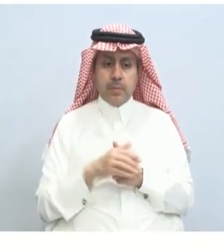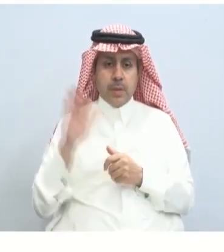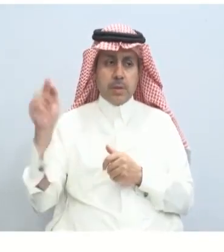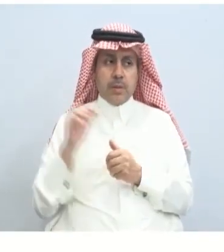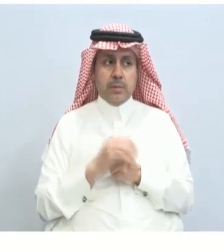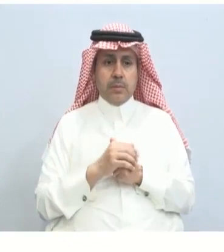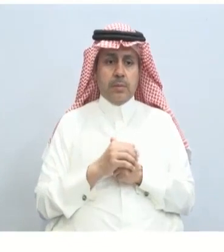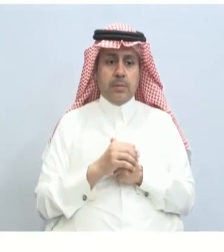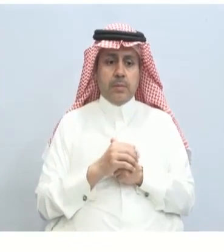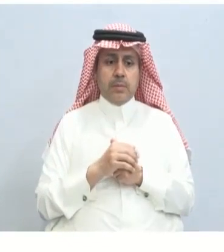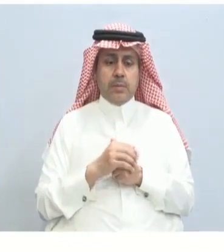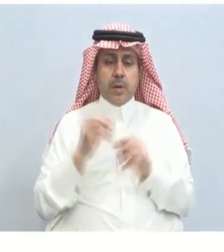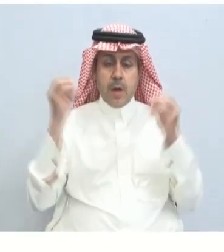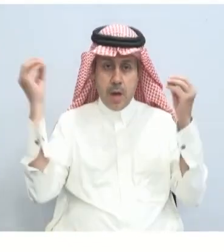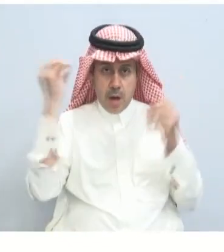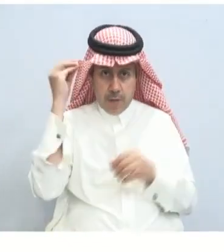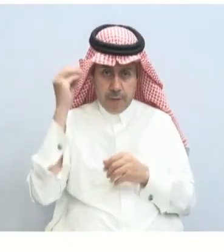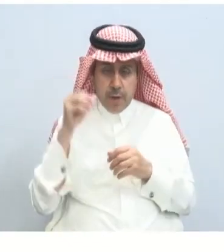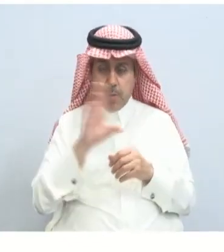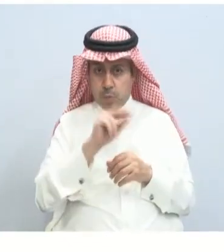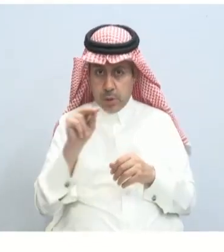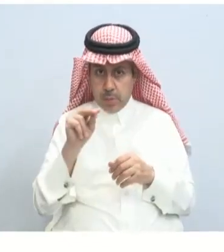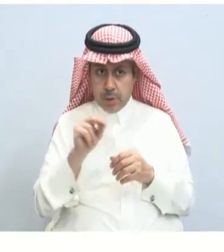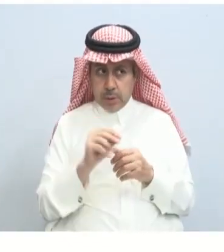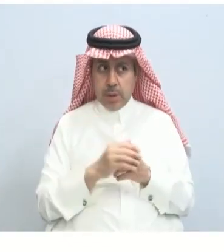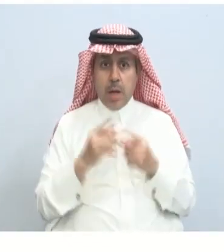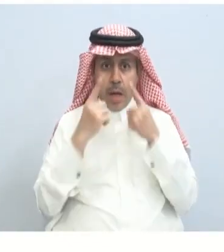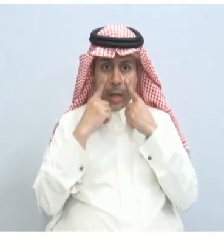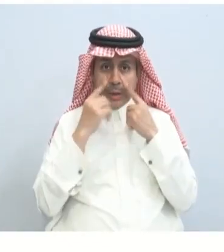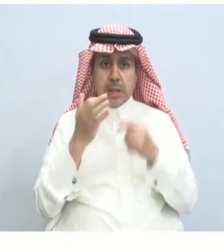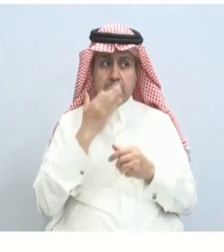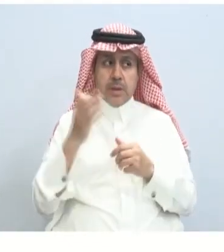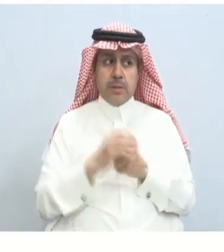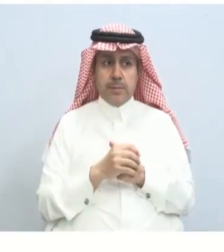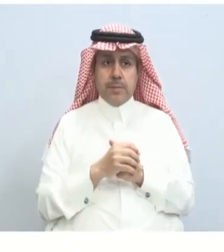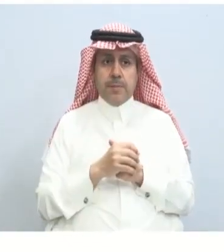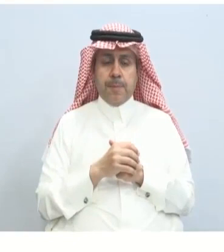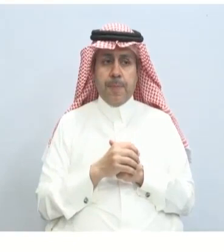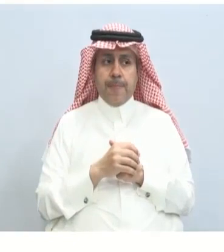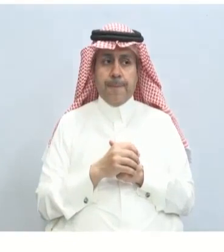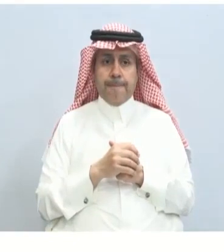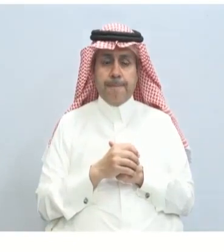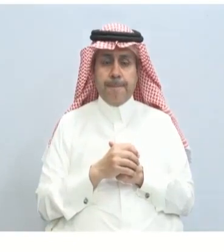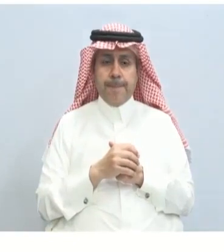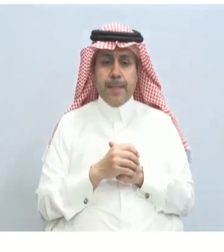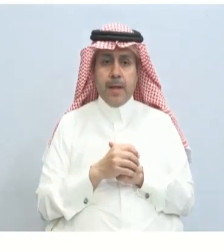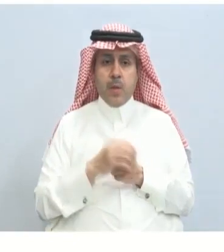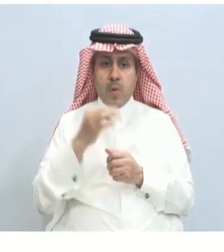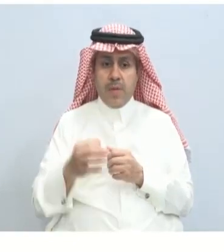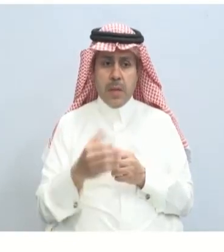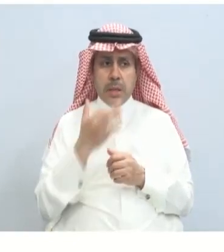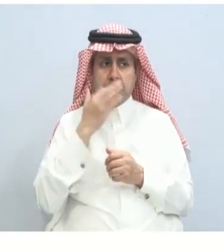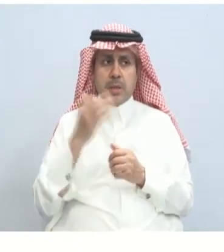ثيتا فاللي يعرف المتطابقات يعني بلا شك ان حياته اسهل في او طريقه راح يكون الوضع بالنسبه له اسهل